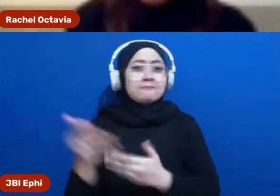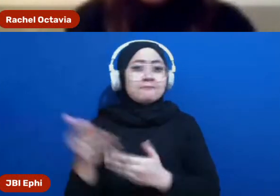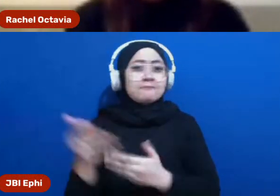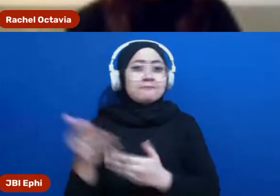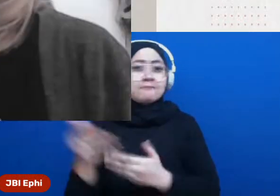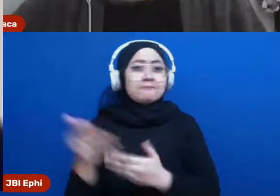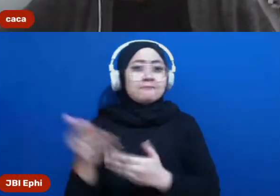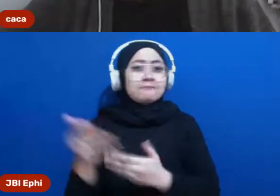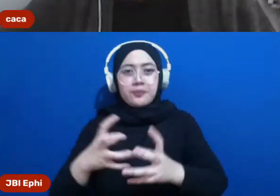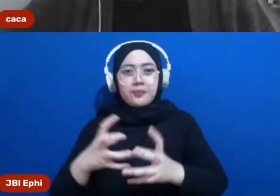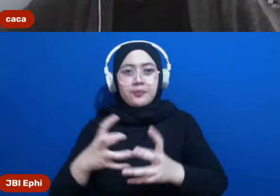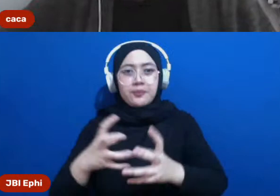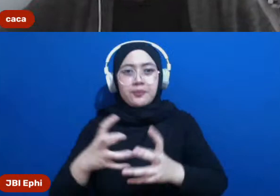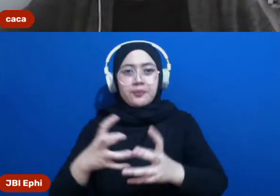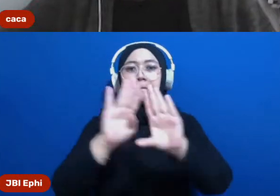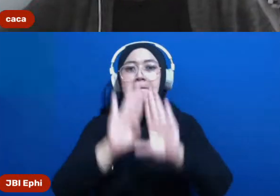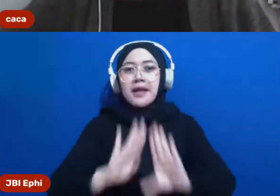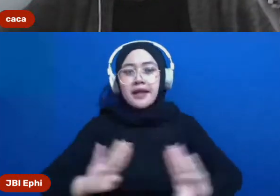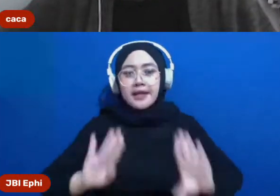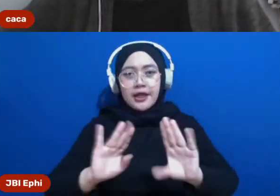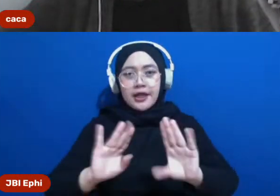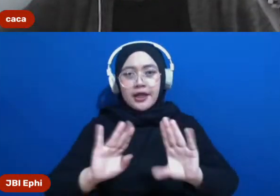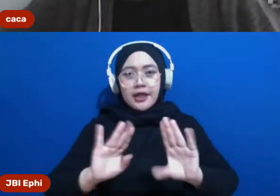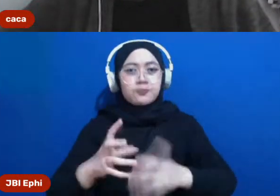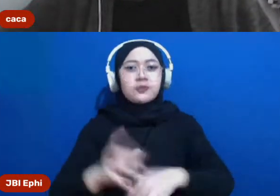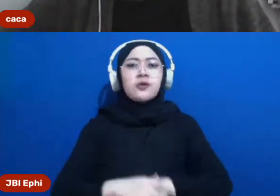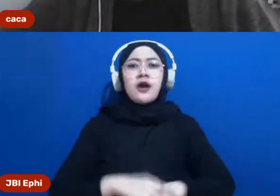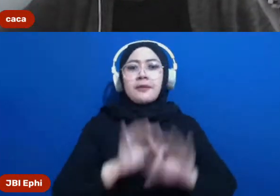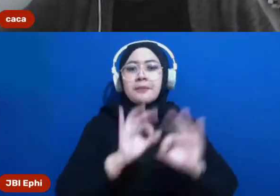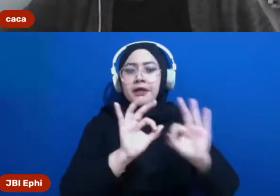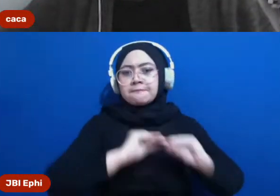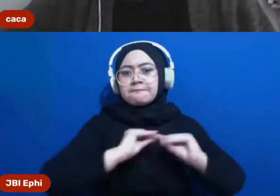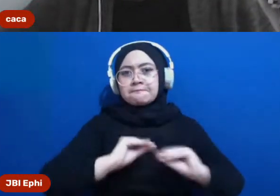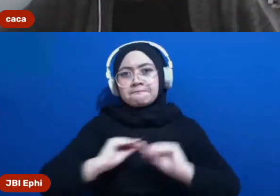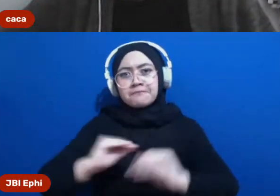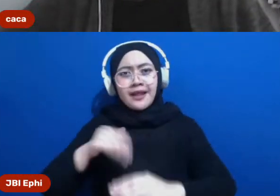media dan aktif memberikan edukasi melalui platform digital